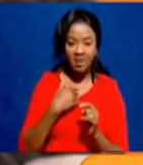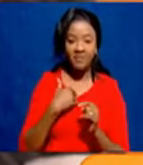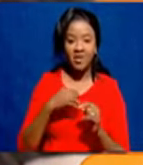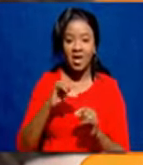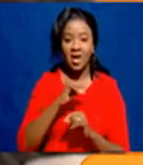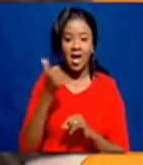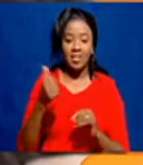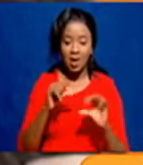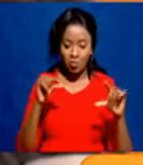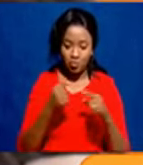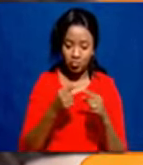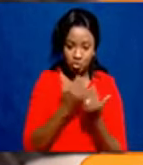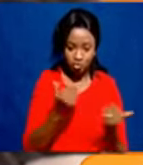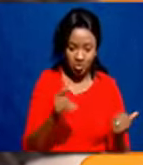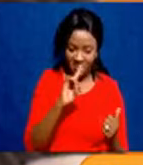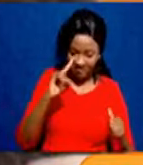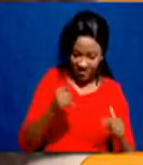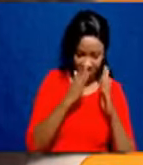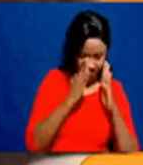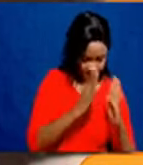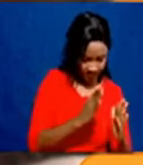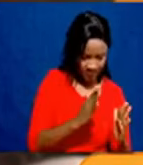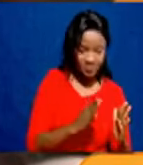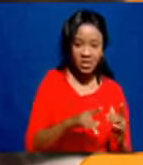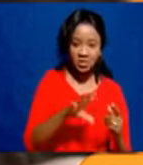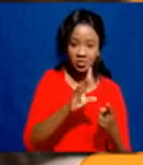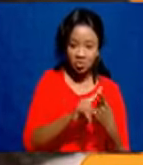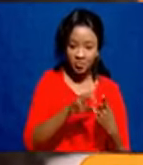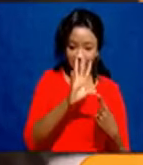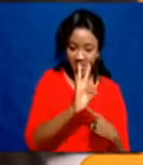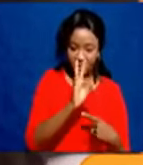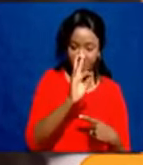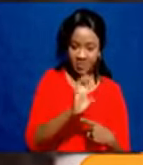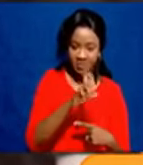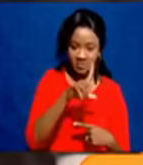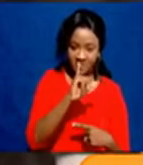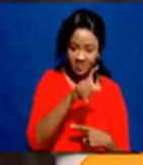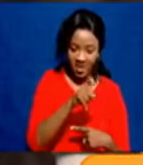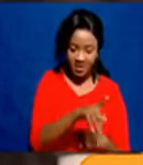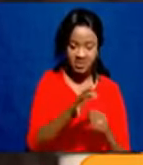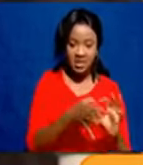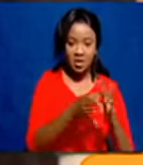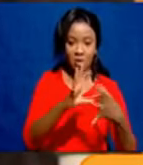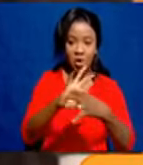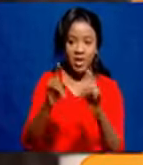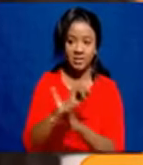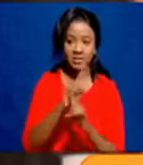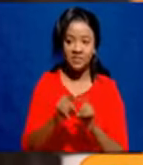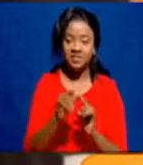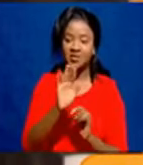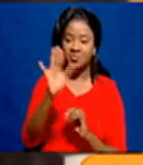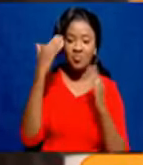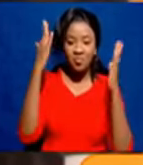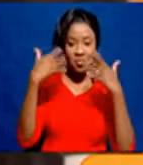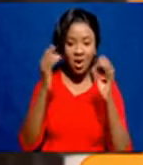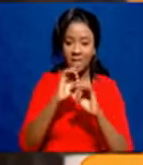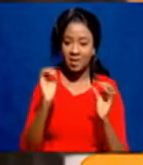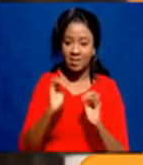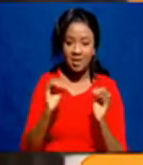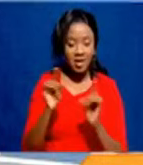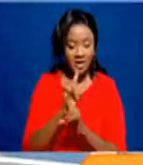mnajua? Sasa huyu Felix hako pale ndio mwenye kuunganisha mawaya. Mambo yetu tumepanga.